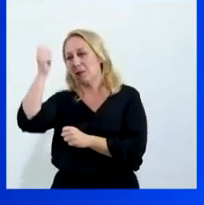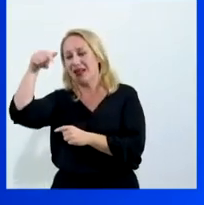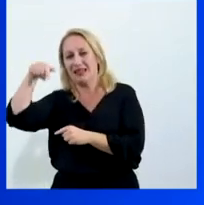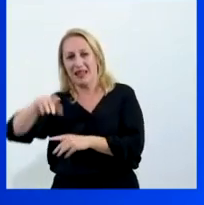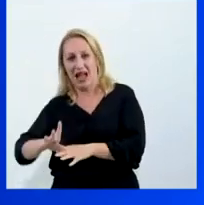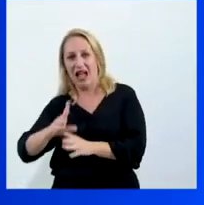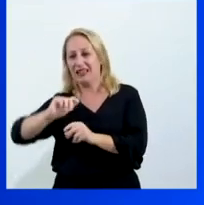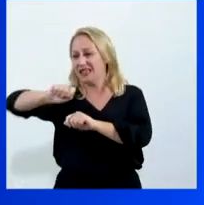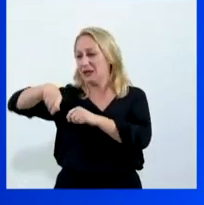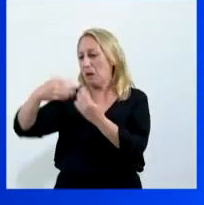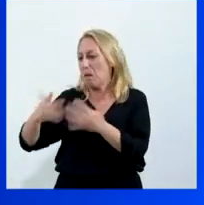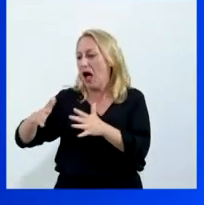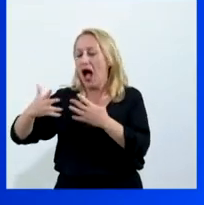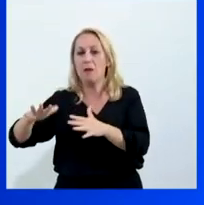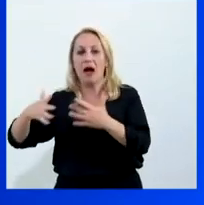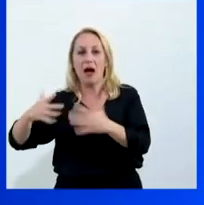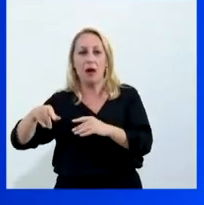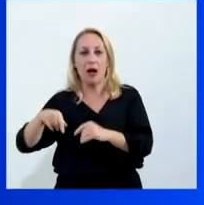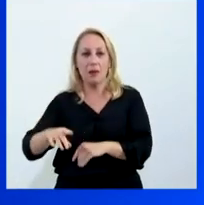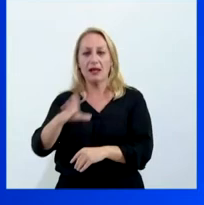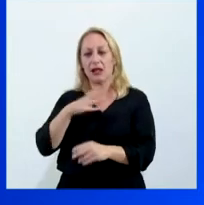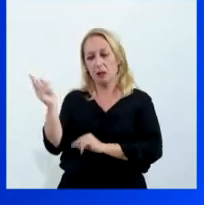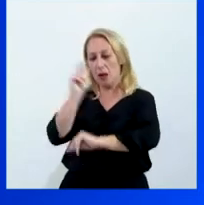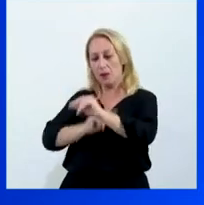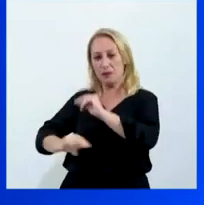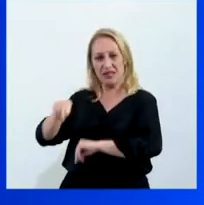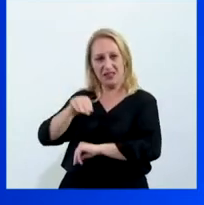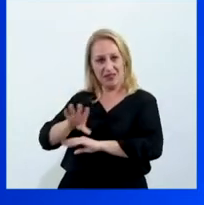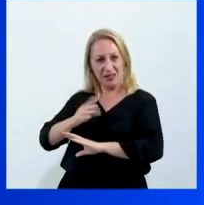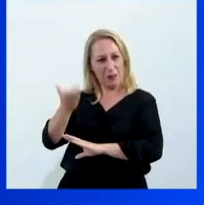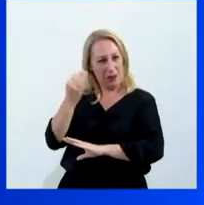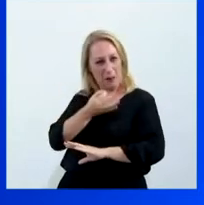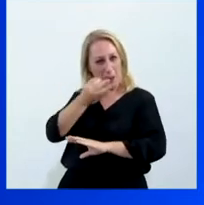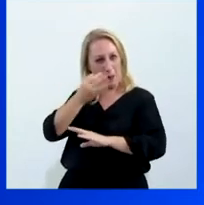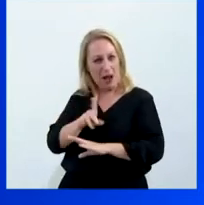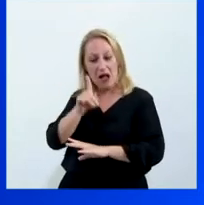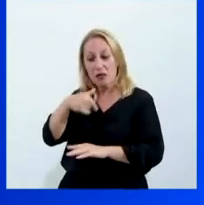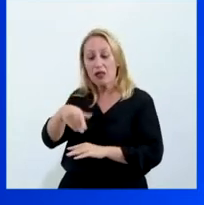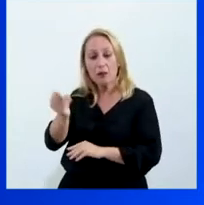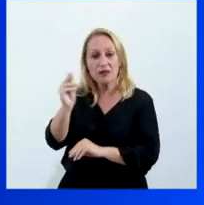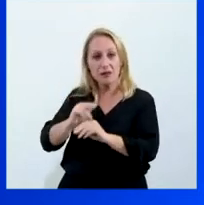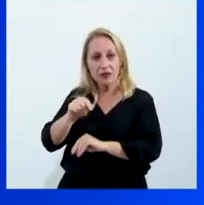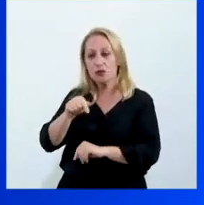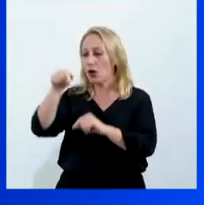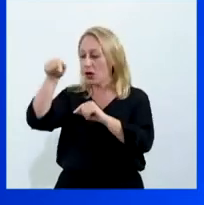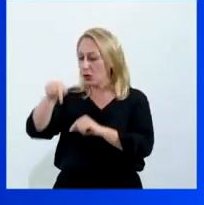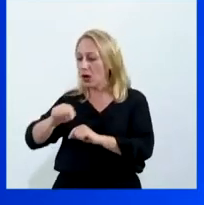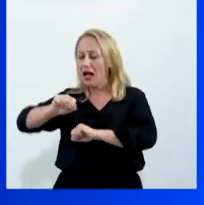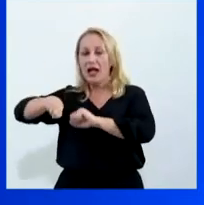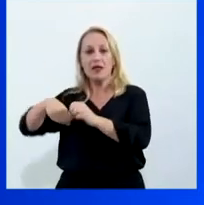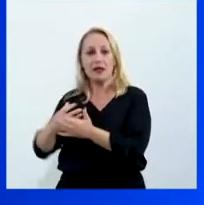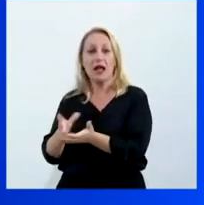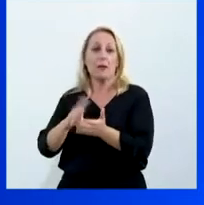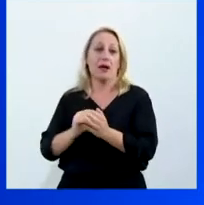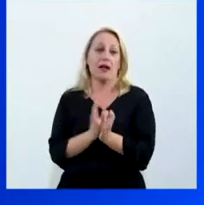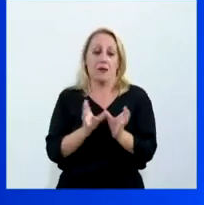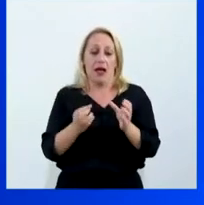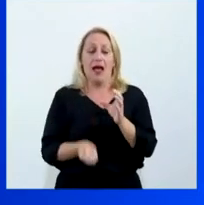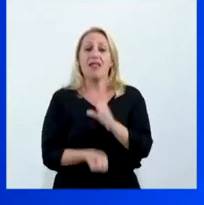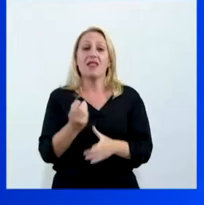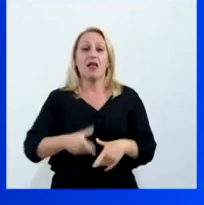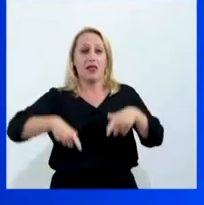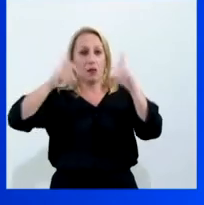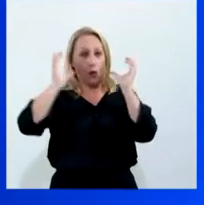να το φανταζόντουσαν. Η Νέα Δημοκρατία είχε ψηφίσει μία